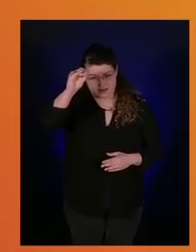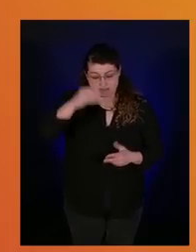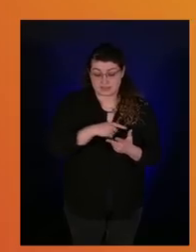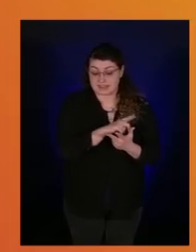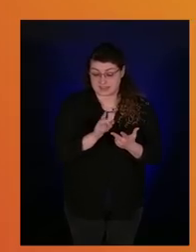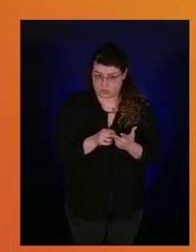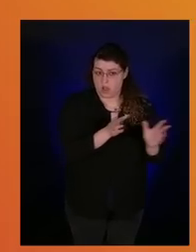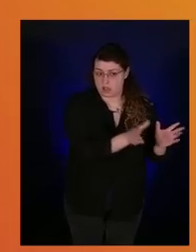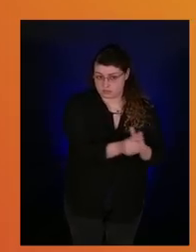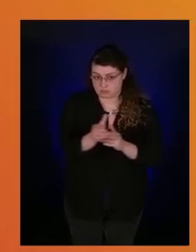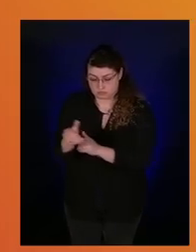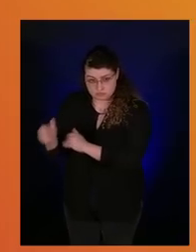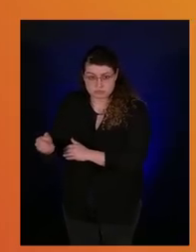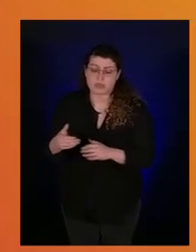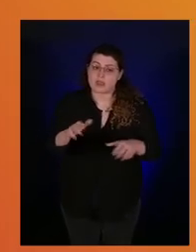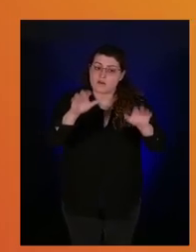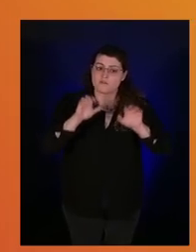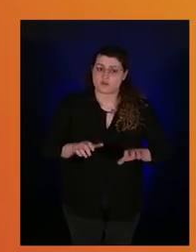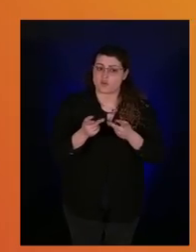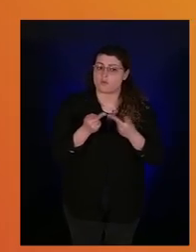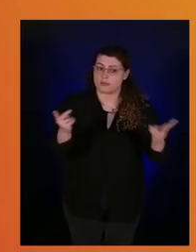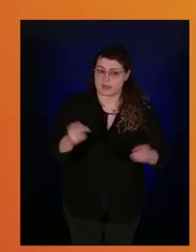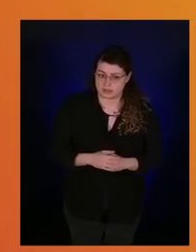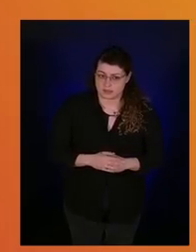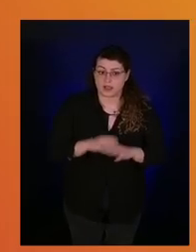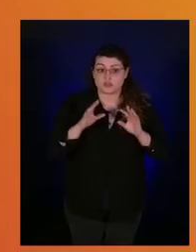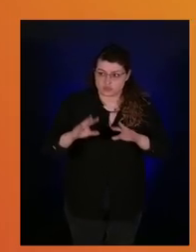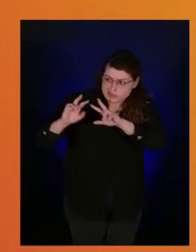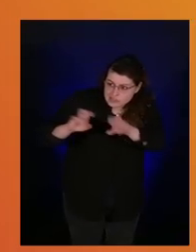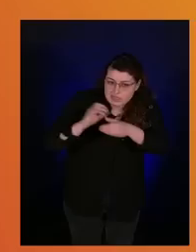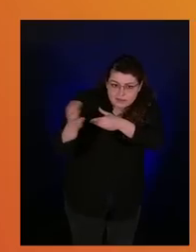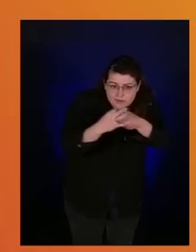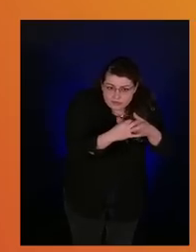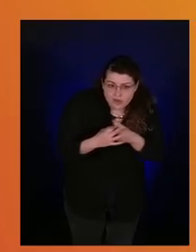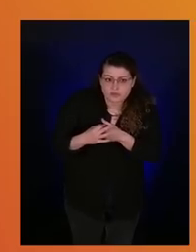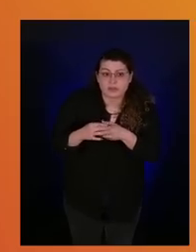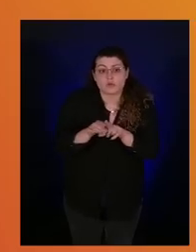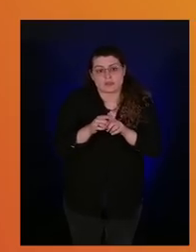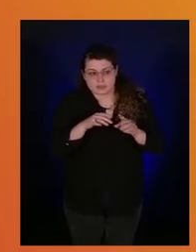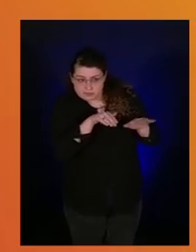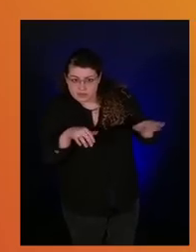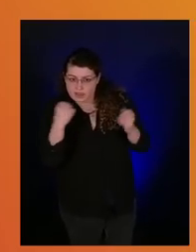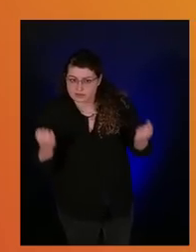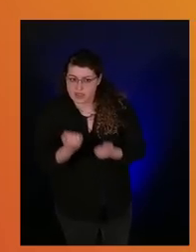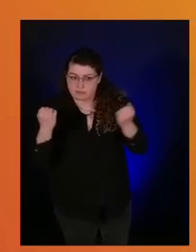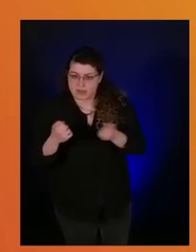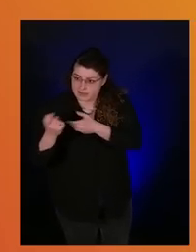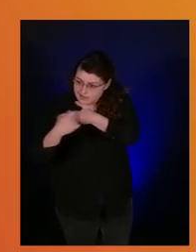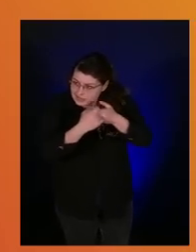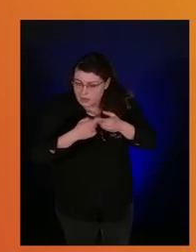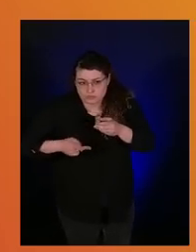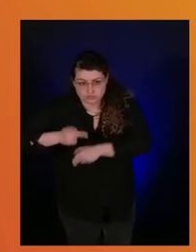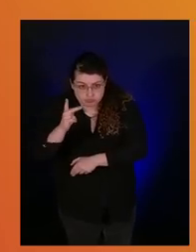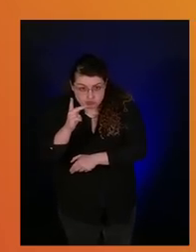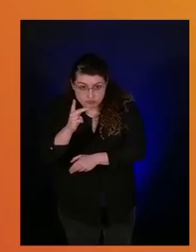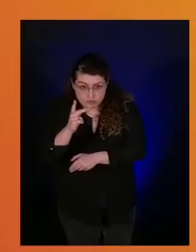la fonction publique. Car partir à la reconquête électorale, tout comme mener la campagne de syndicalisation,